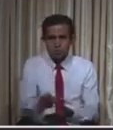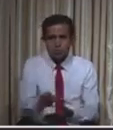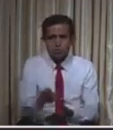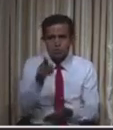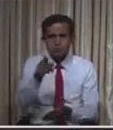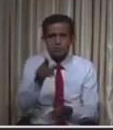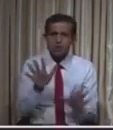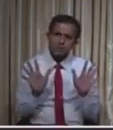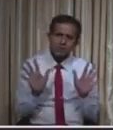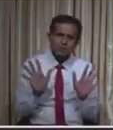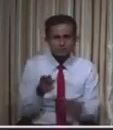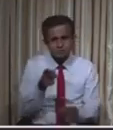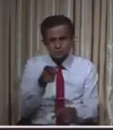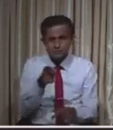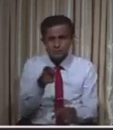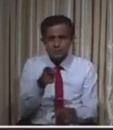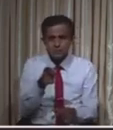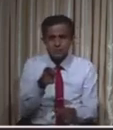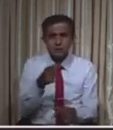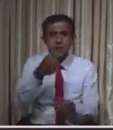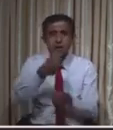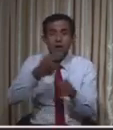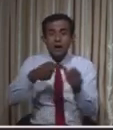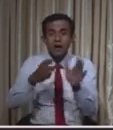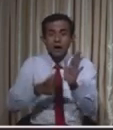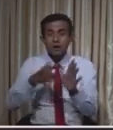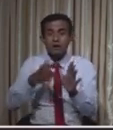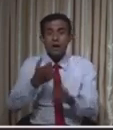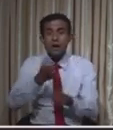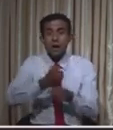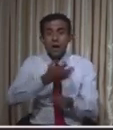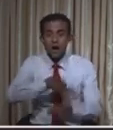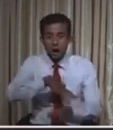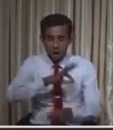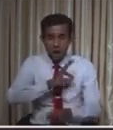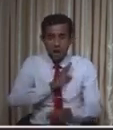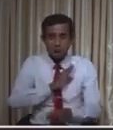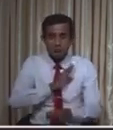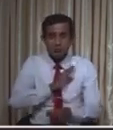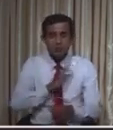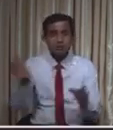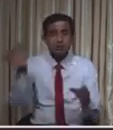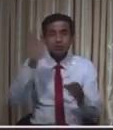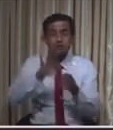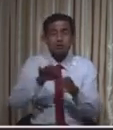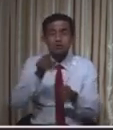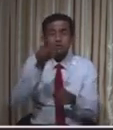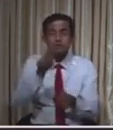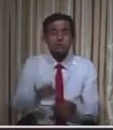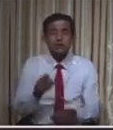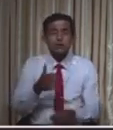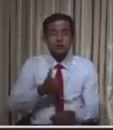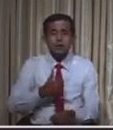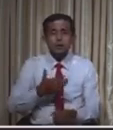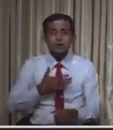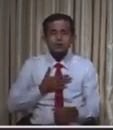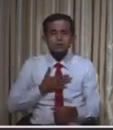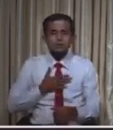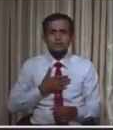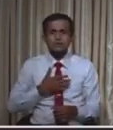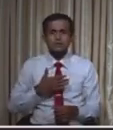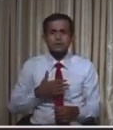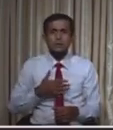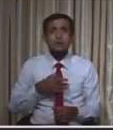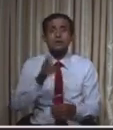ගැන සෑහීමකට පත් වෙනවද? ගලබඩ ඔවත්තේ ඥානසාර හාමුදුරන්ගේ පත්වීම පිළිබඳව මම කැමතියි. මගෙන් තප්පර 30ක් කරලා හරිය කමක්